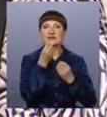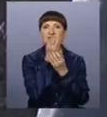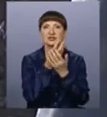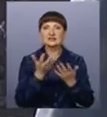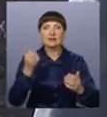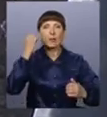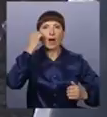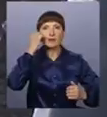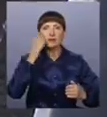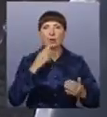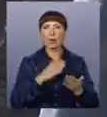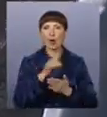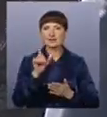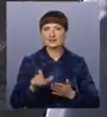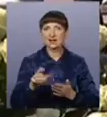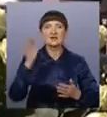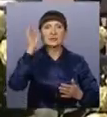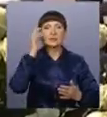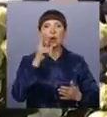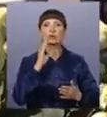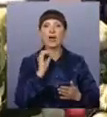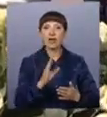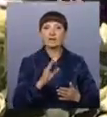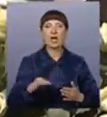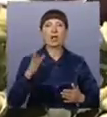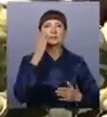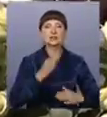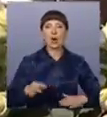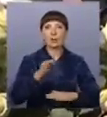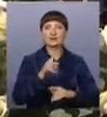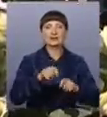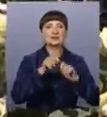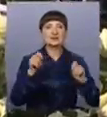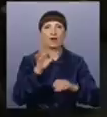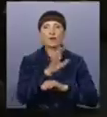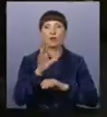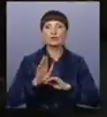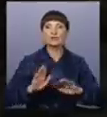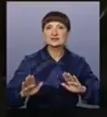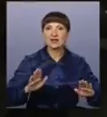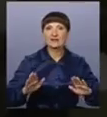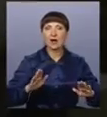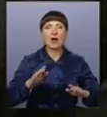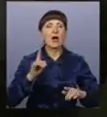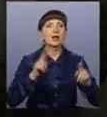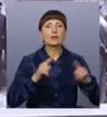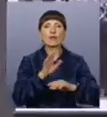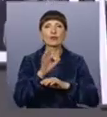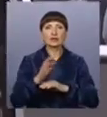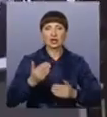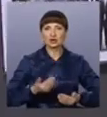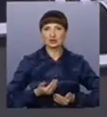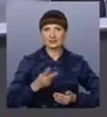цветы к памятнику политика. Вспоминали Кунаева и в Алматинской области. Здесь организовали фотовыставку с редкими кадрами из жизни